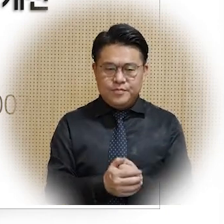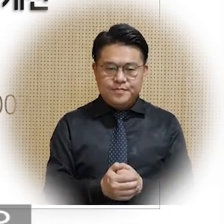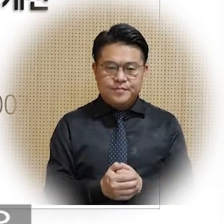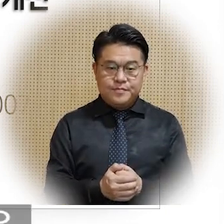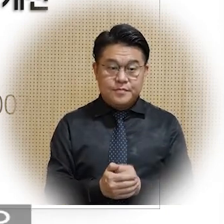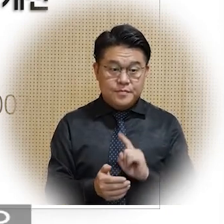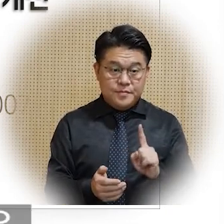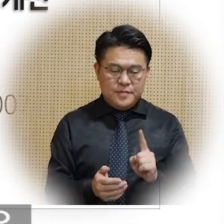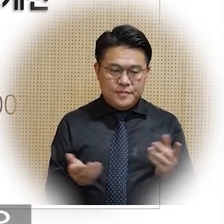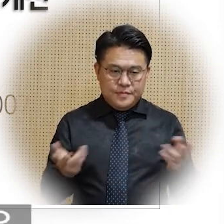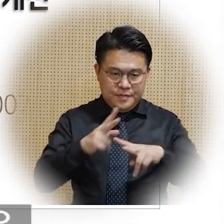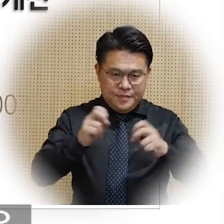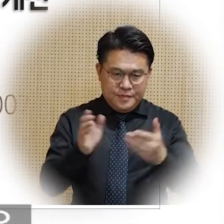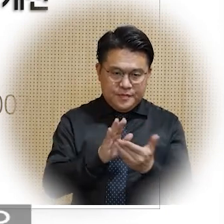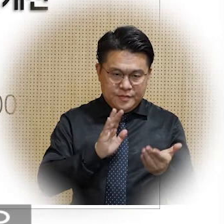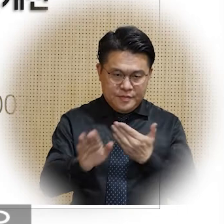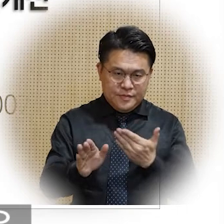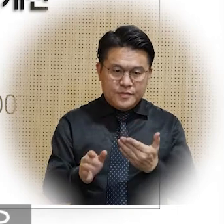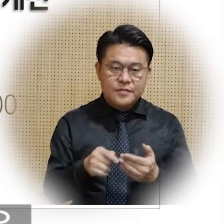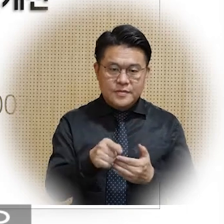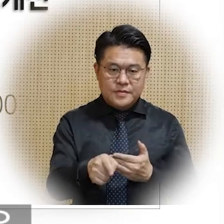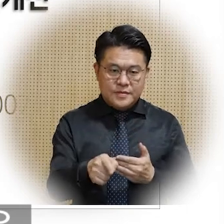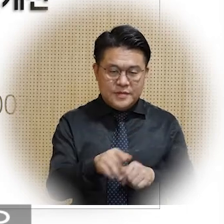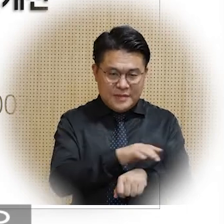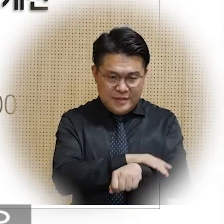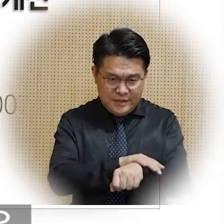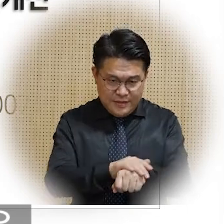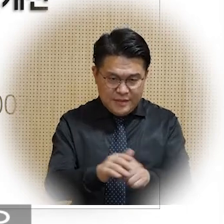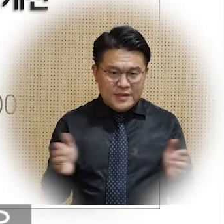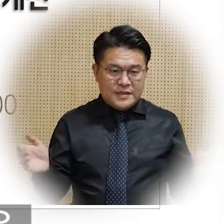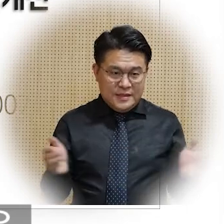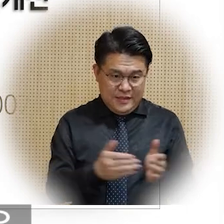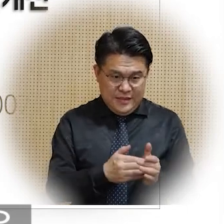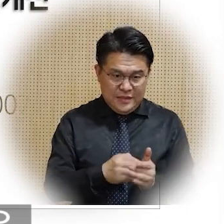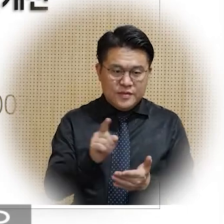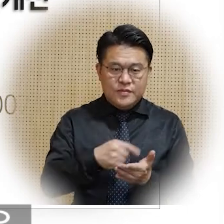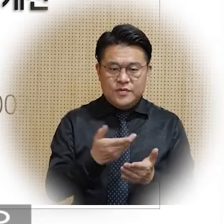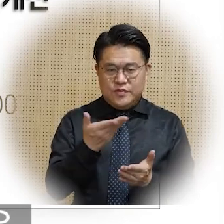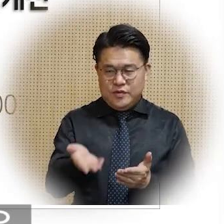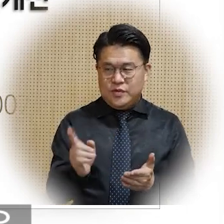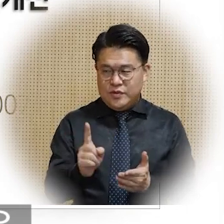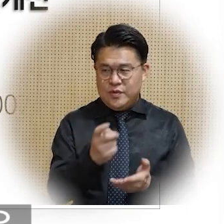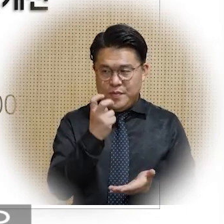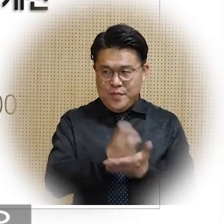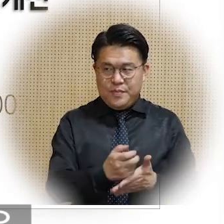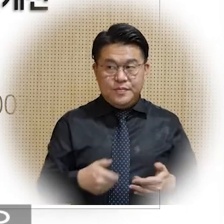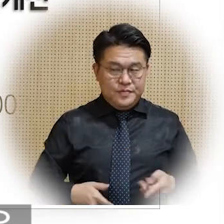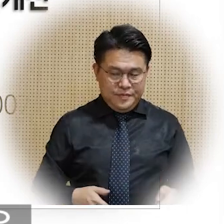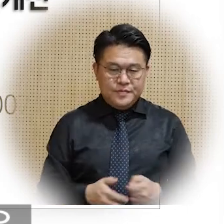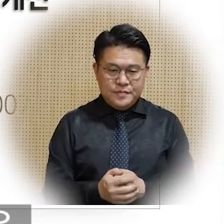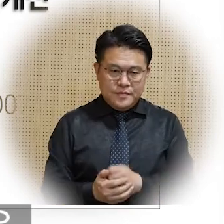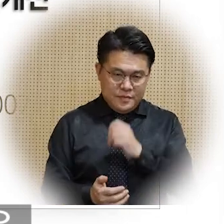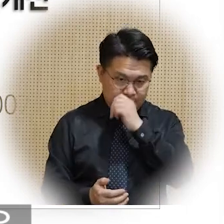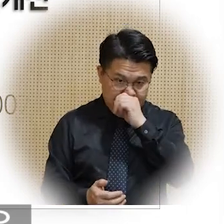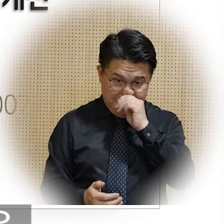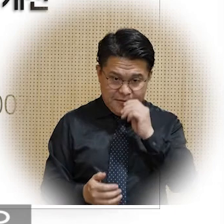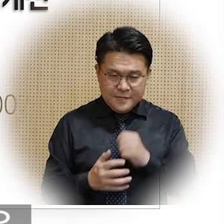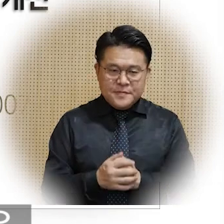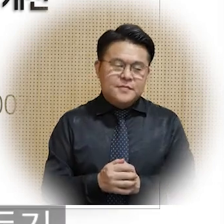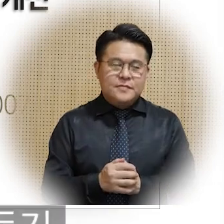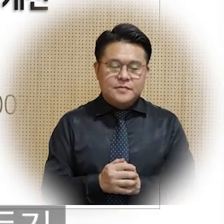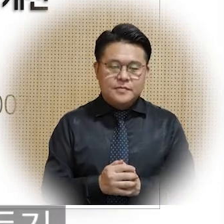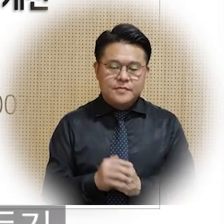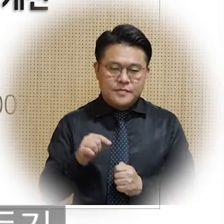보상, 직무 분석을 해가지고 그 직무를 잘 했다라고 하면은 보상을 할 수 있는 이제 근거 기준이 될 수 있다라는